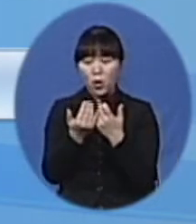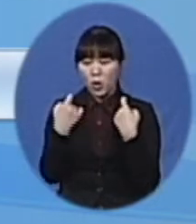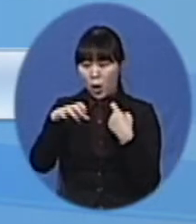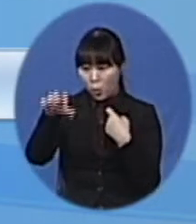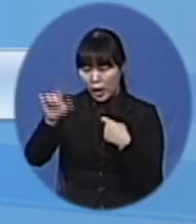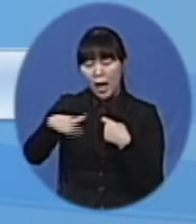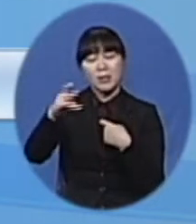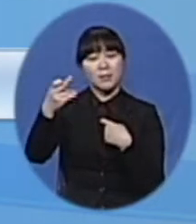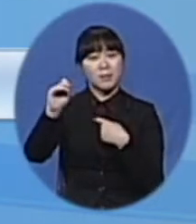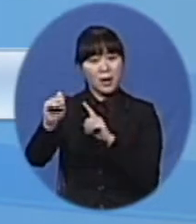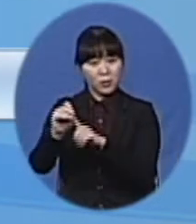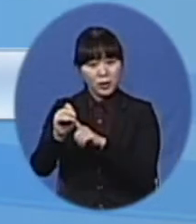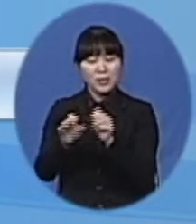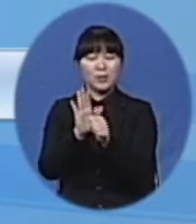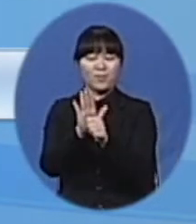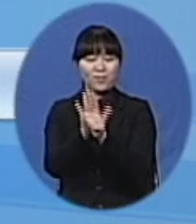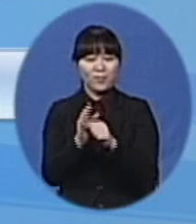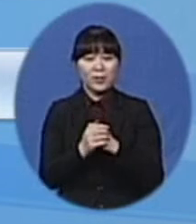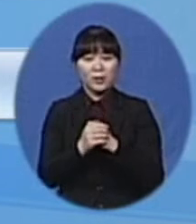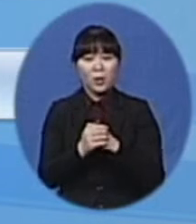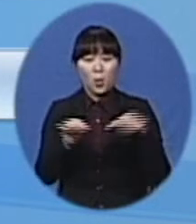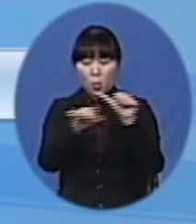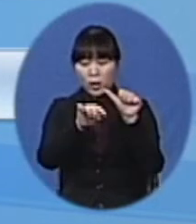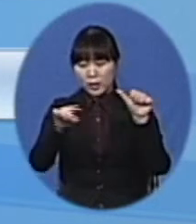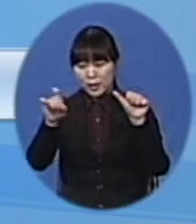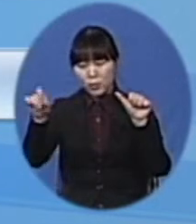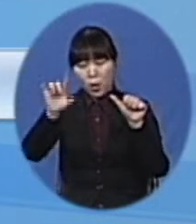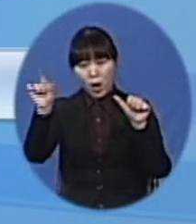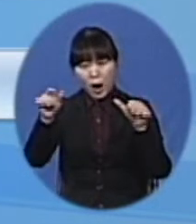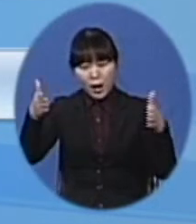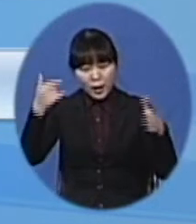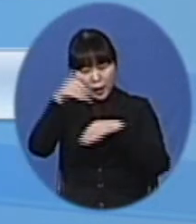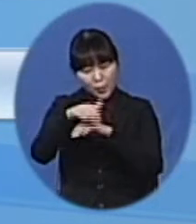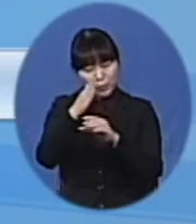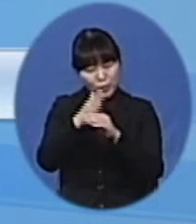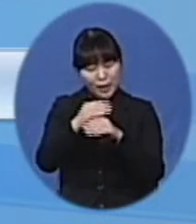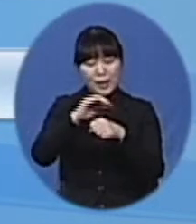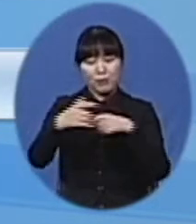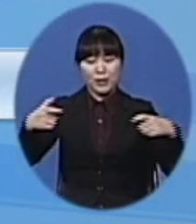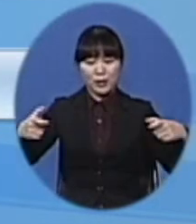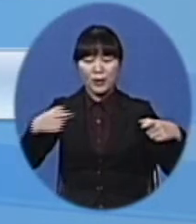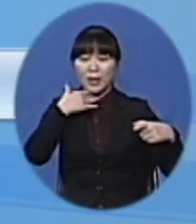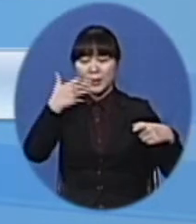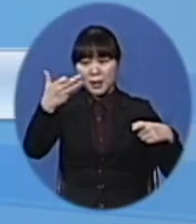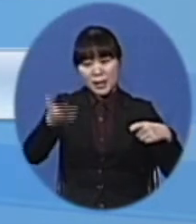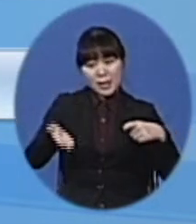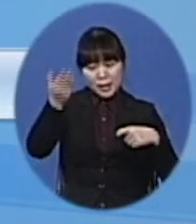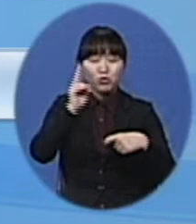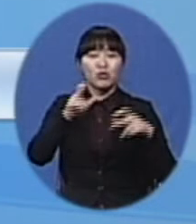경우 하루씩 2만 원이 지원됩니다. 5월에서 10월 사이에 여행을 계획하고 있는 대구 지역 만 18세